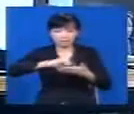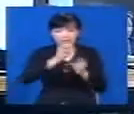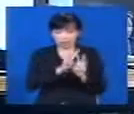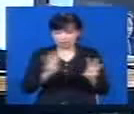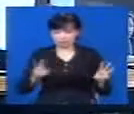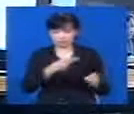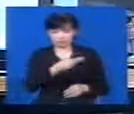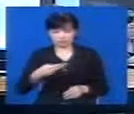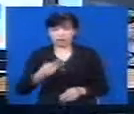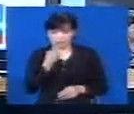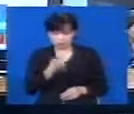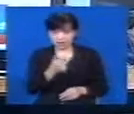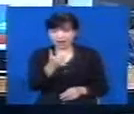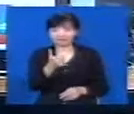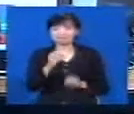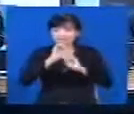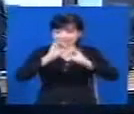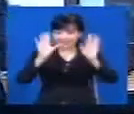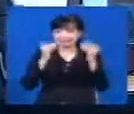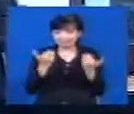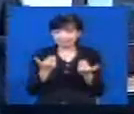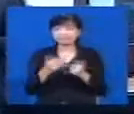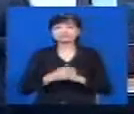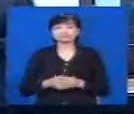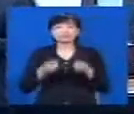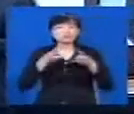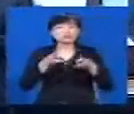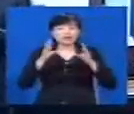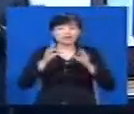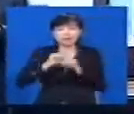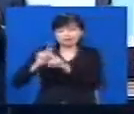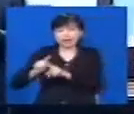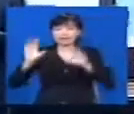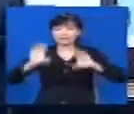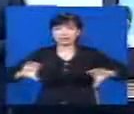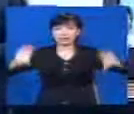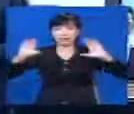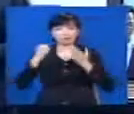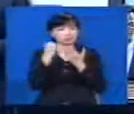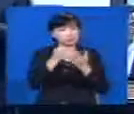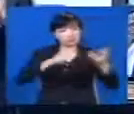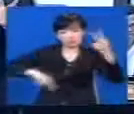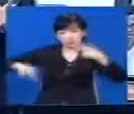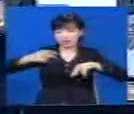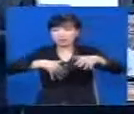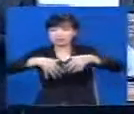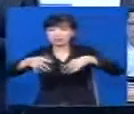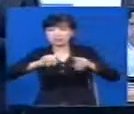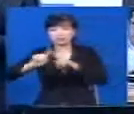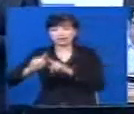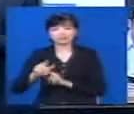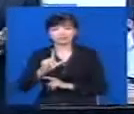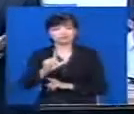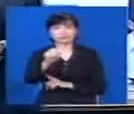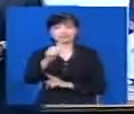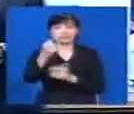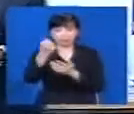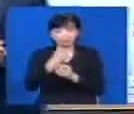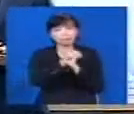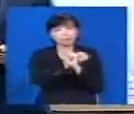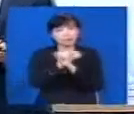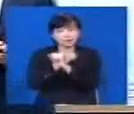ละครับก็คงจะชัดเจนนะฮะในเรื่องของมาตรการของรัฐบาลในการที่จะดูแลประชาชนซึ่งประชาชนต้องเป็นหลักนะครับในการที่จะต้